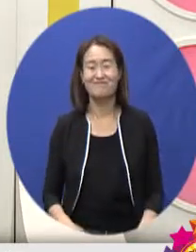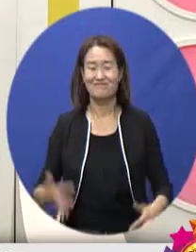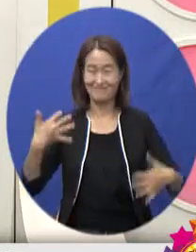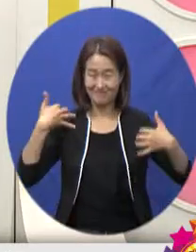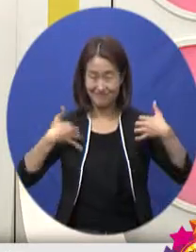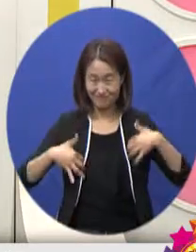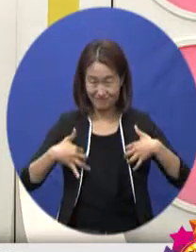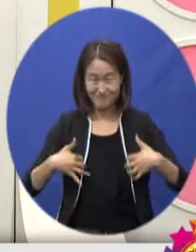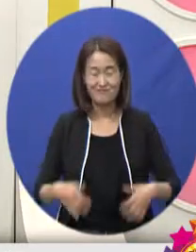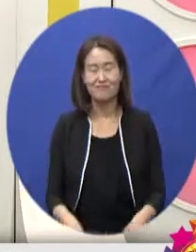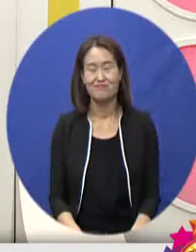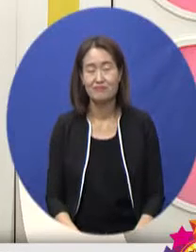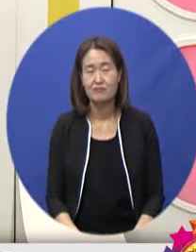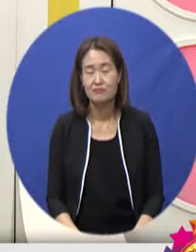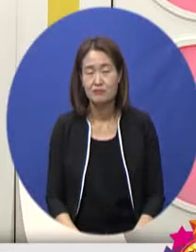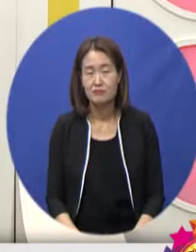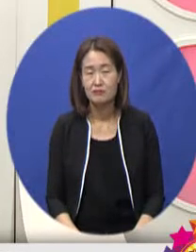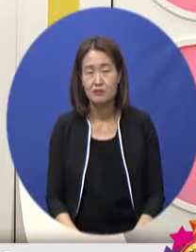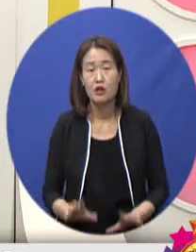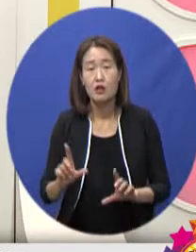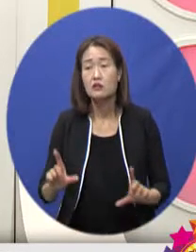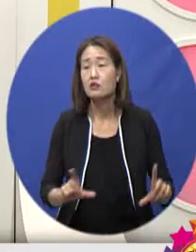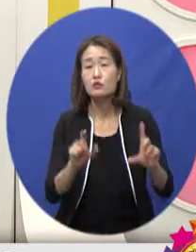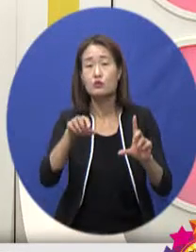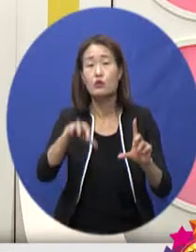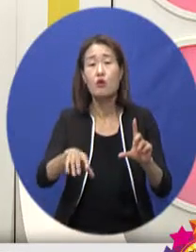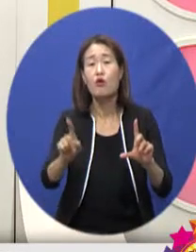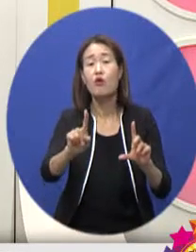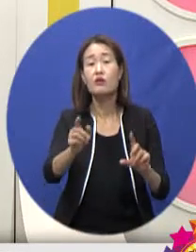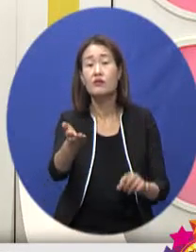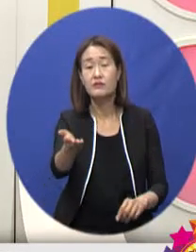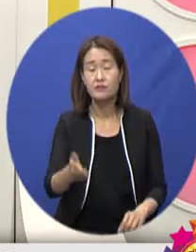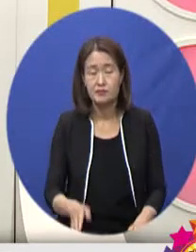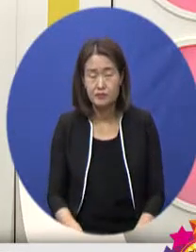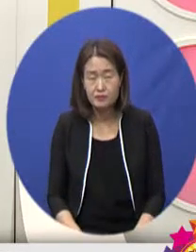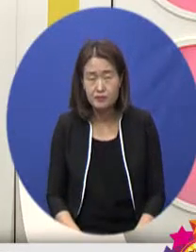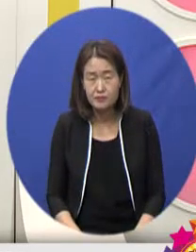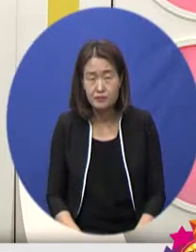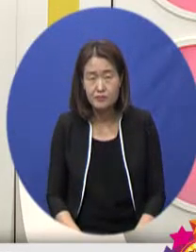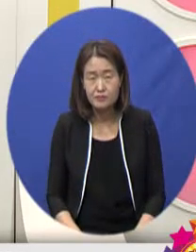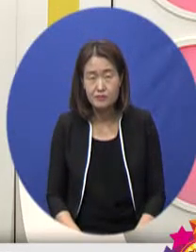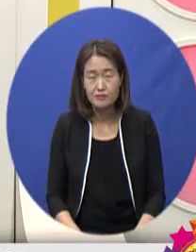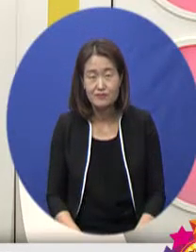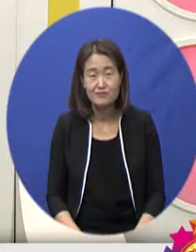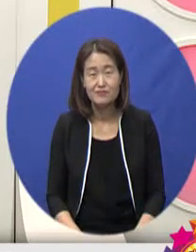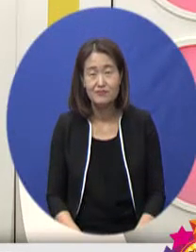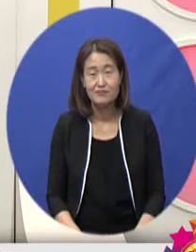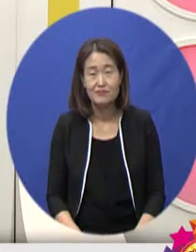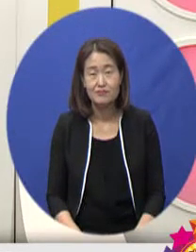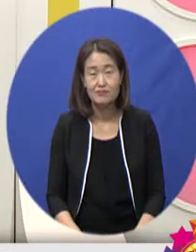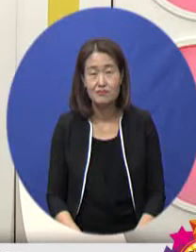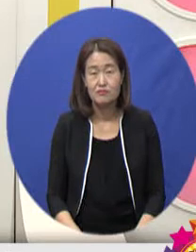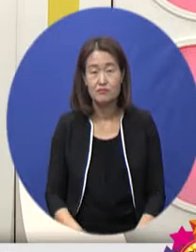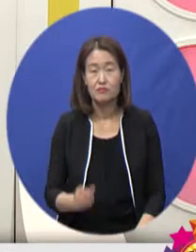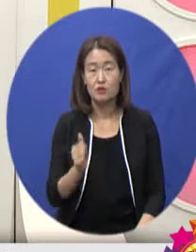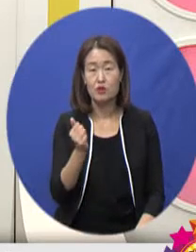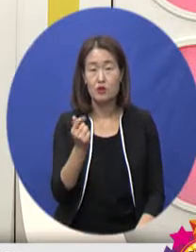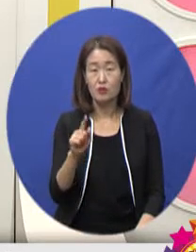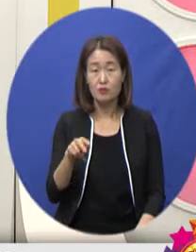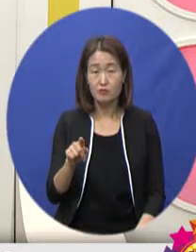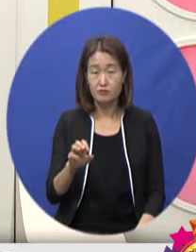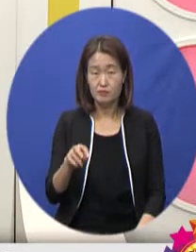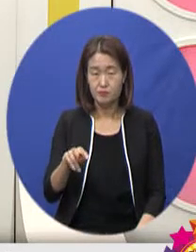안녕하세요. 반갑습니다. 어디 사시는 누구신가요? 네. 화성시 남양이에요.